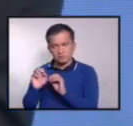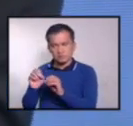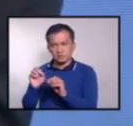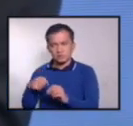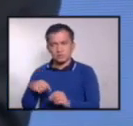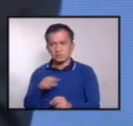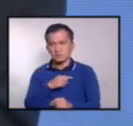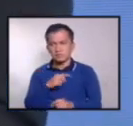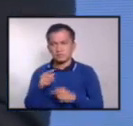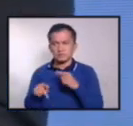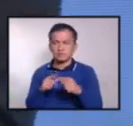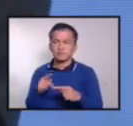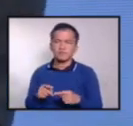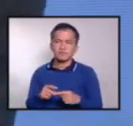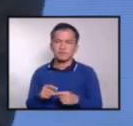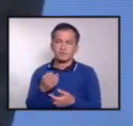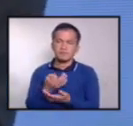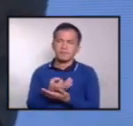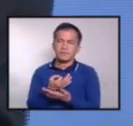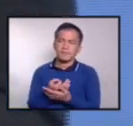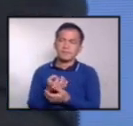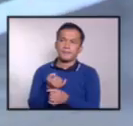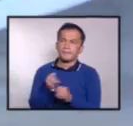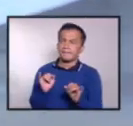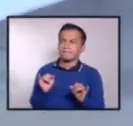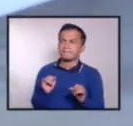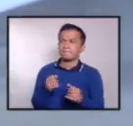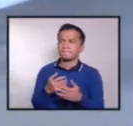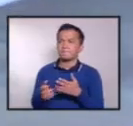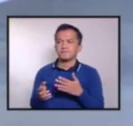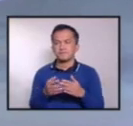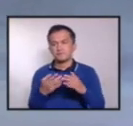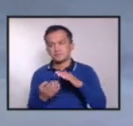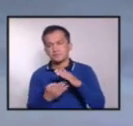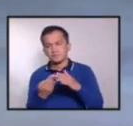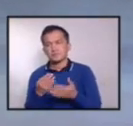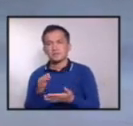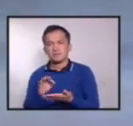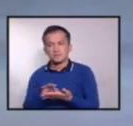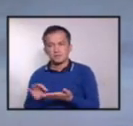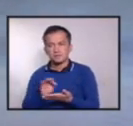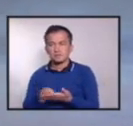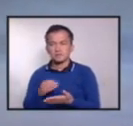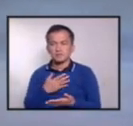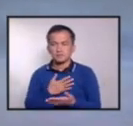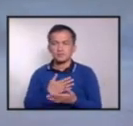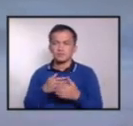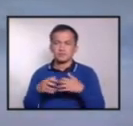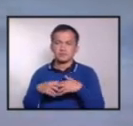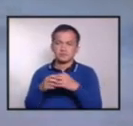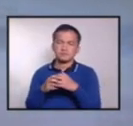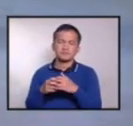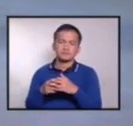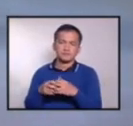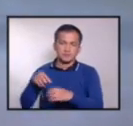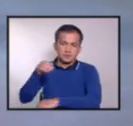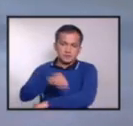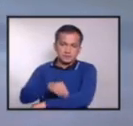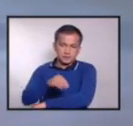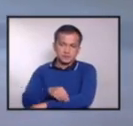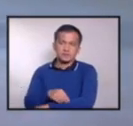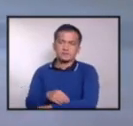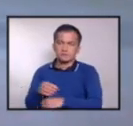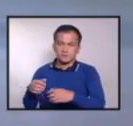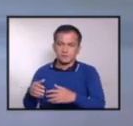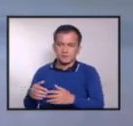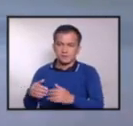mga mamamayan na maging financially independent kahit yung basic accounting lang sa gusto magtayo ng tindahan. So, mayaangat mo